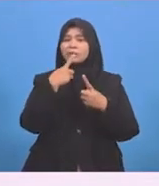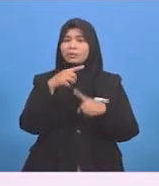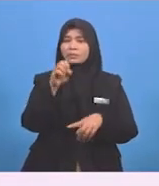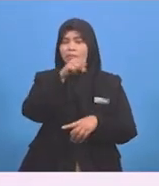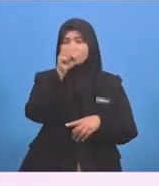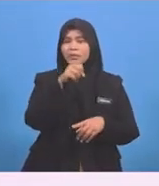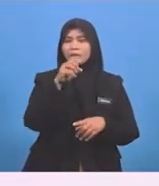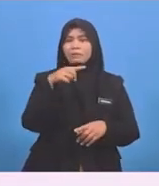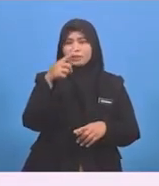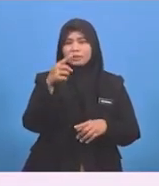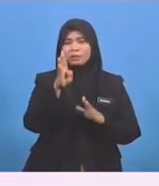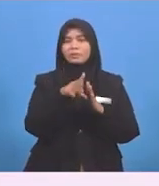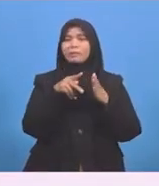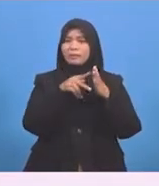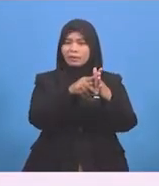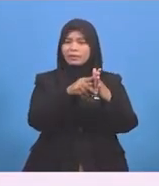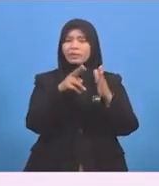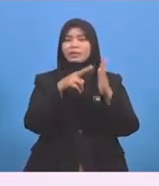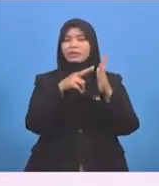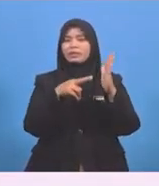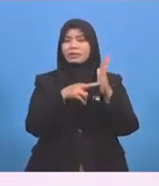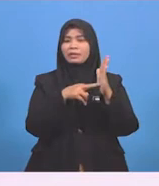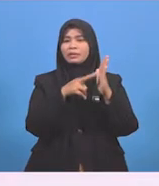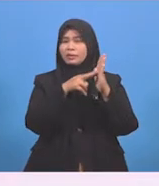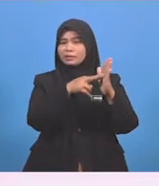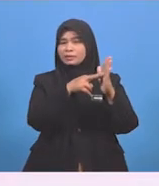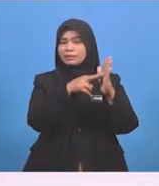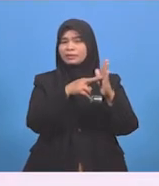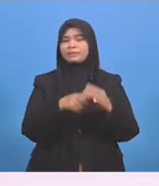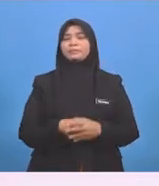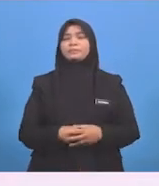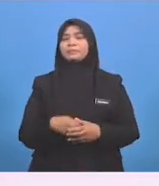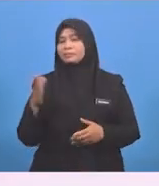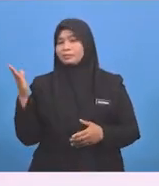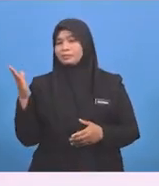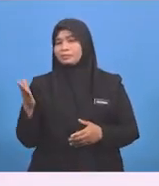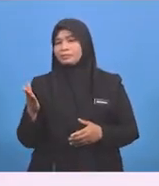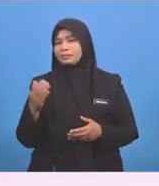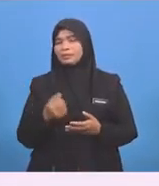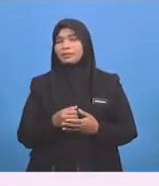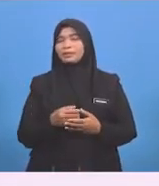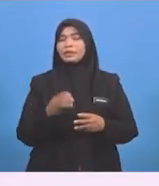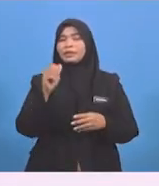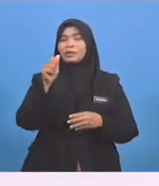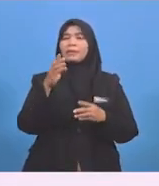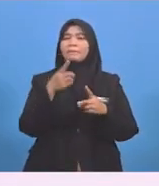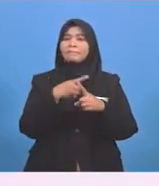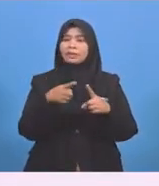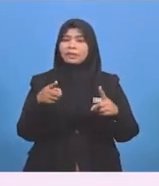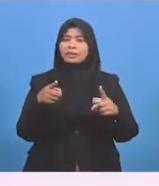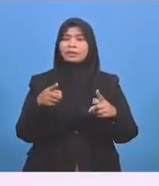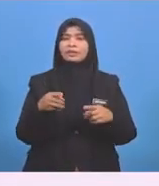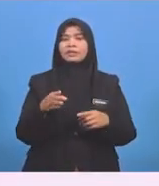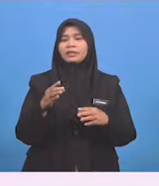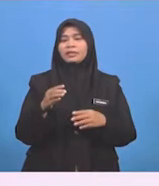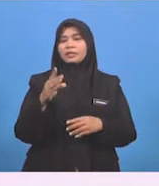soalan berikut berpandukan rajah di sebelah. A. Bandingkan takat didih bagi